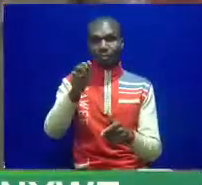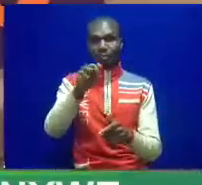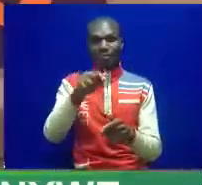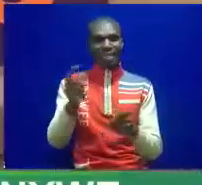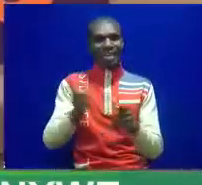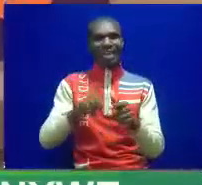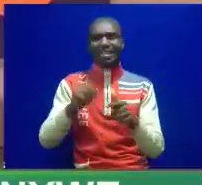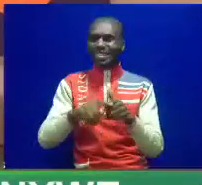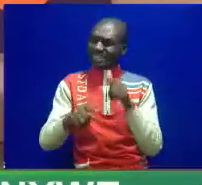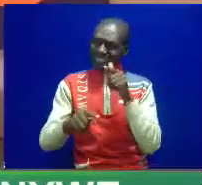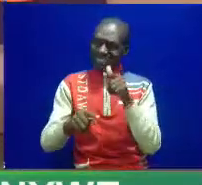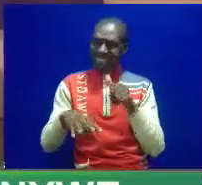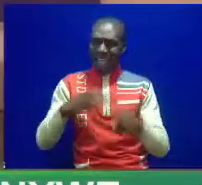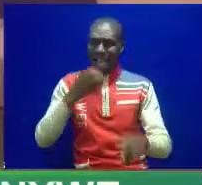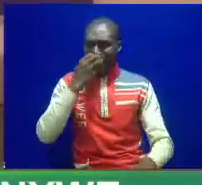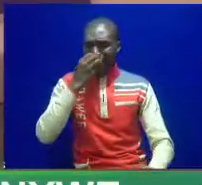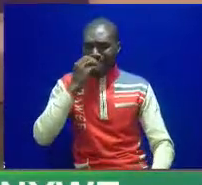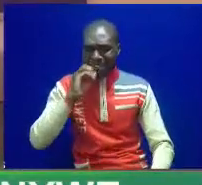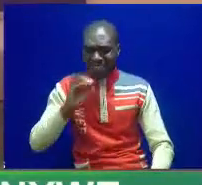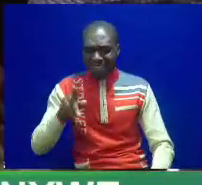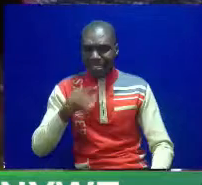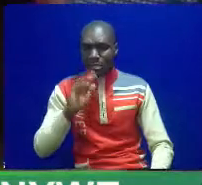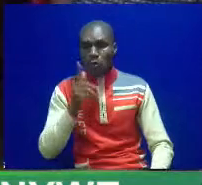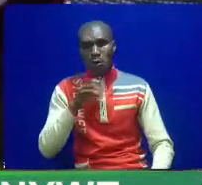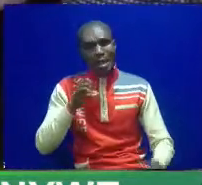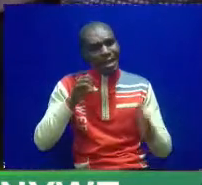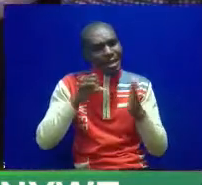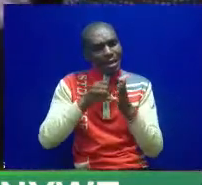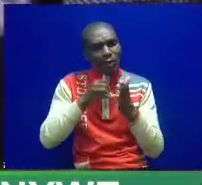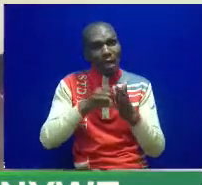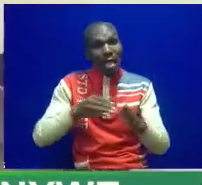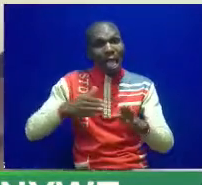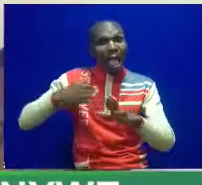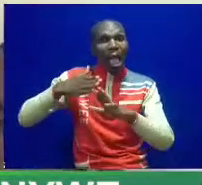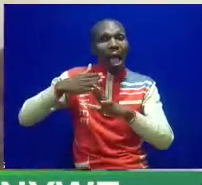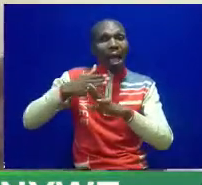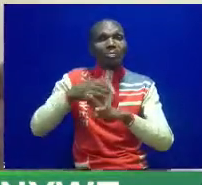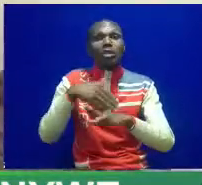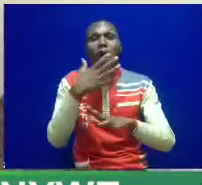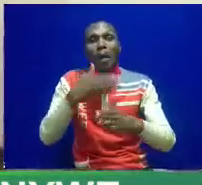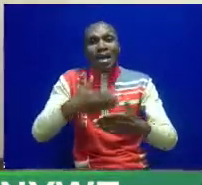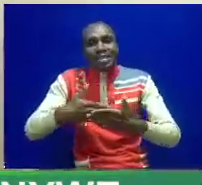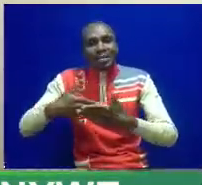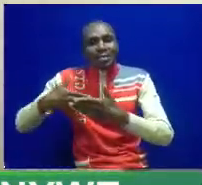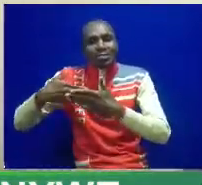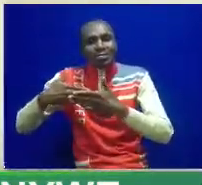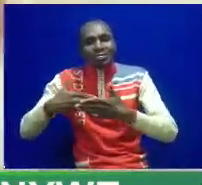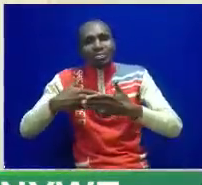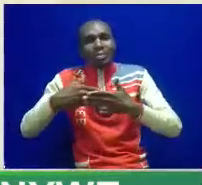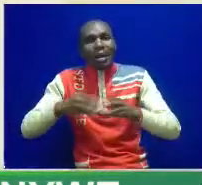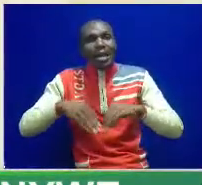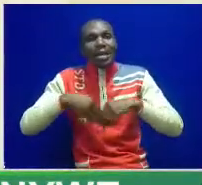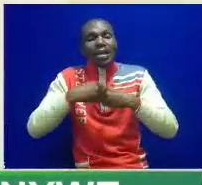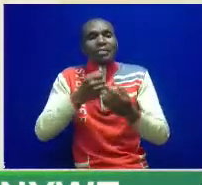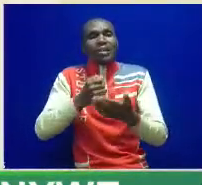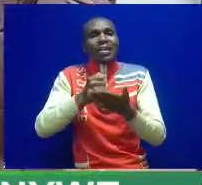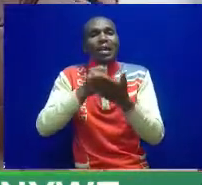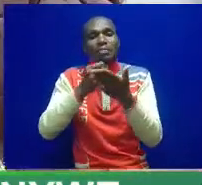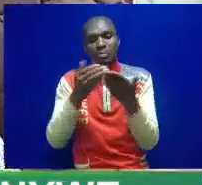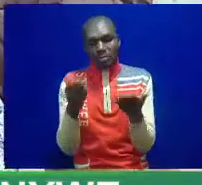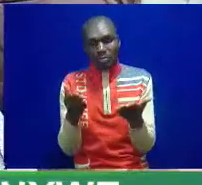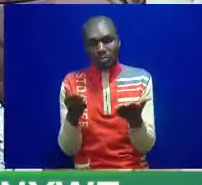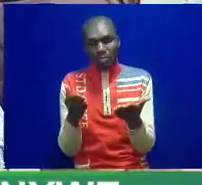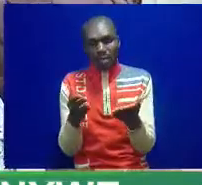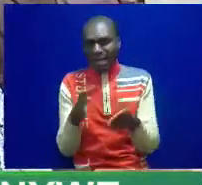Nigagikiribwege kolekyo ase balibagwe sonna niagati. Maiga yogo takumwano yuakonywe ase ataranyora wakonyi.